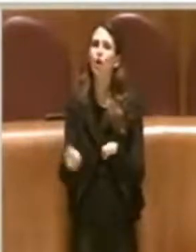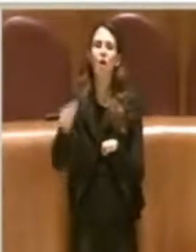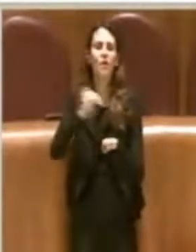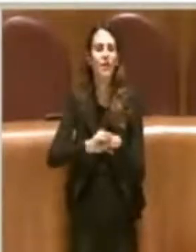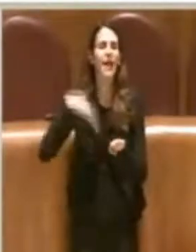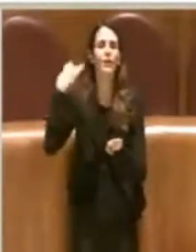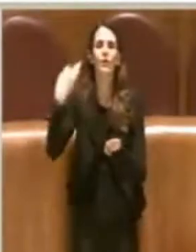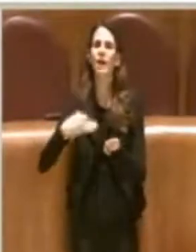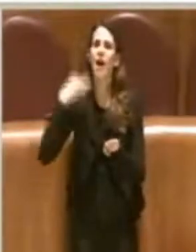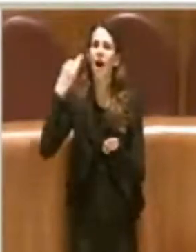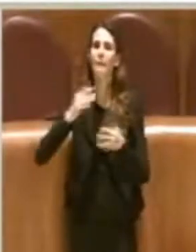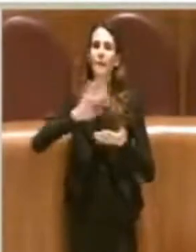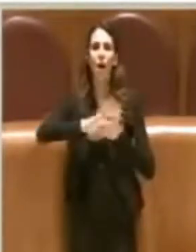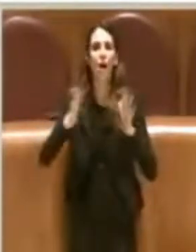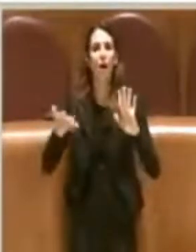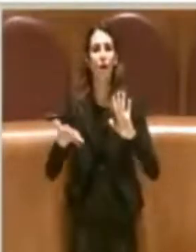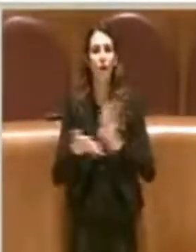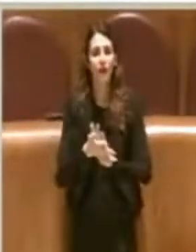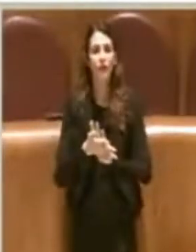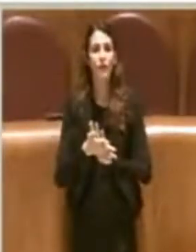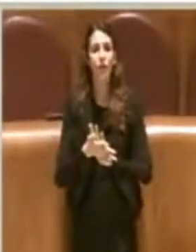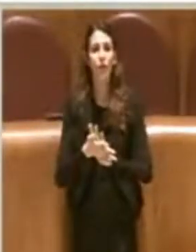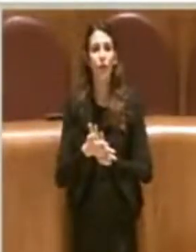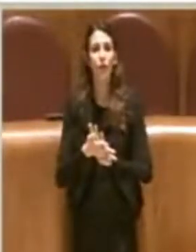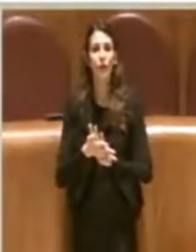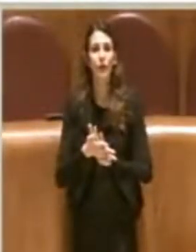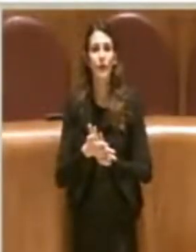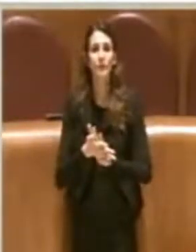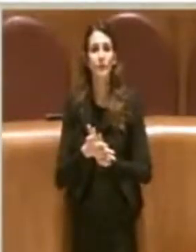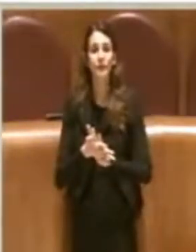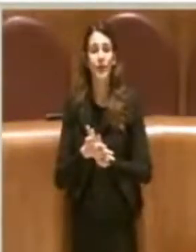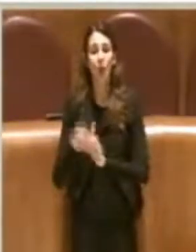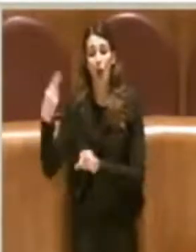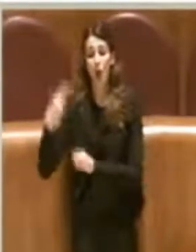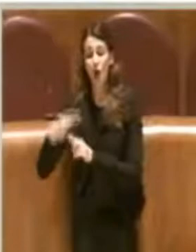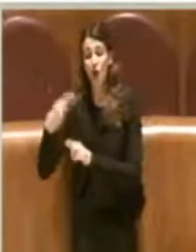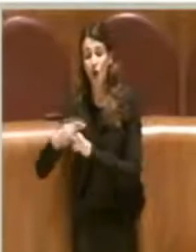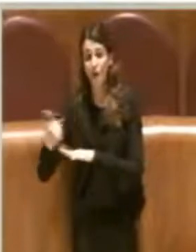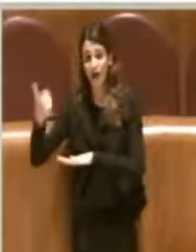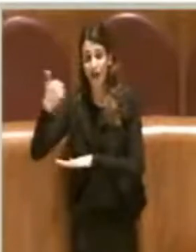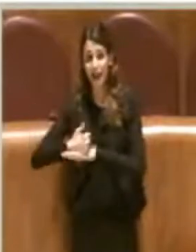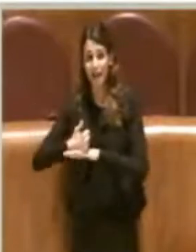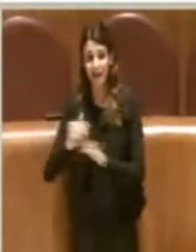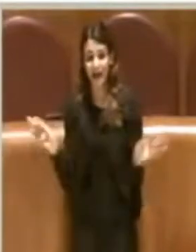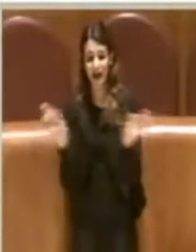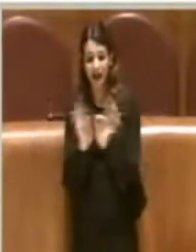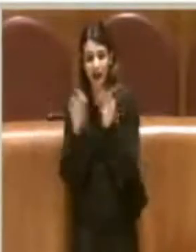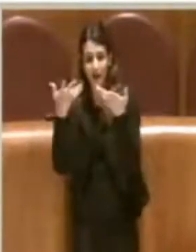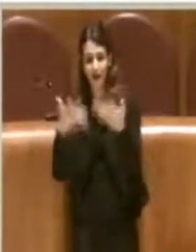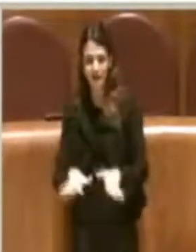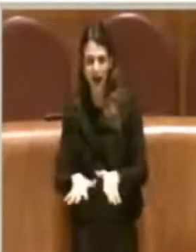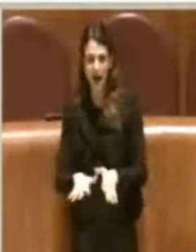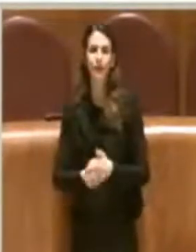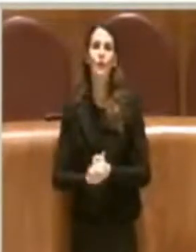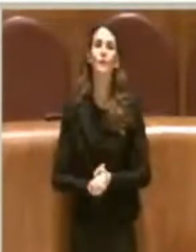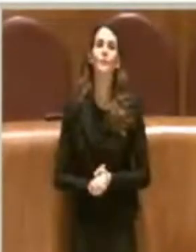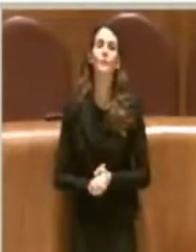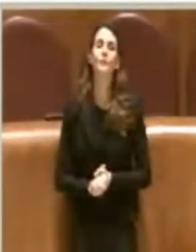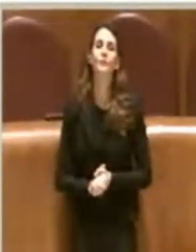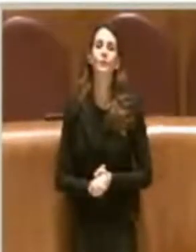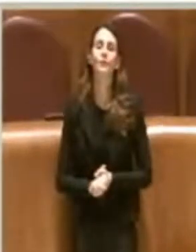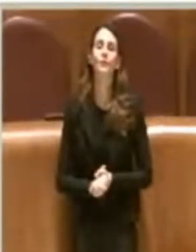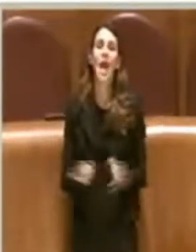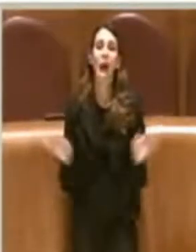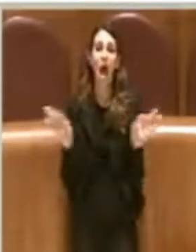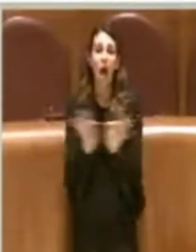convenzioni che sono state sottoscritte da roma capitale ovviamente non quel mese ma sottoscritte appunto da